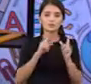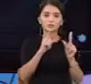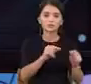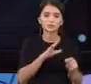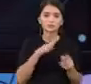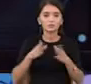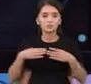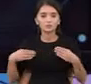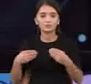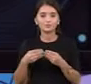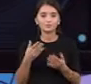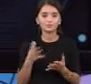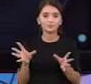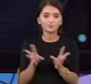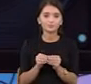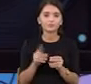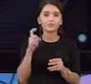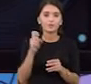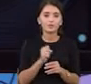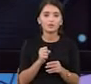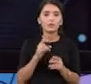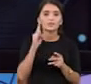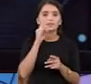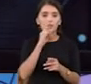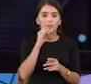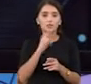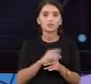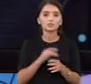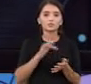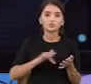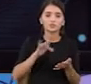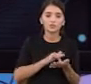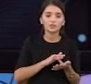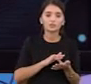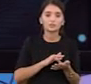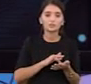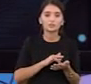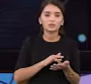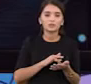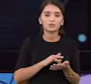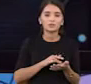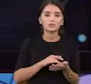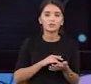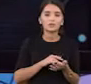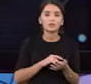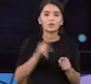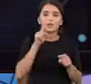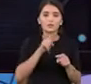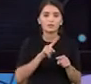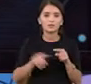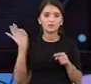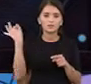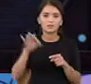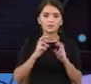sayohatga chiqqanmisiz o'z oila a'zolaringiz bilan? Ha, Samarqand shahrida yo'lga tushgan Afrosiyob